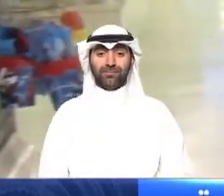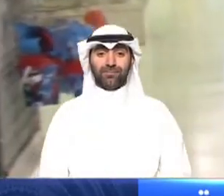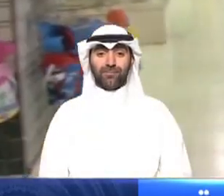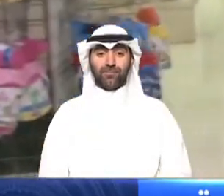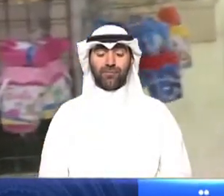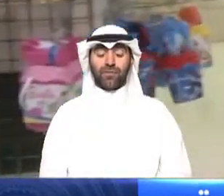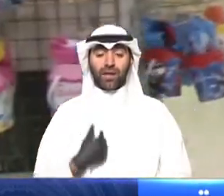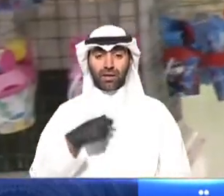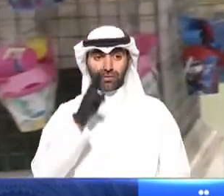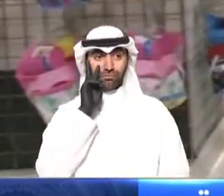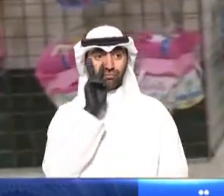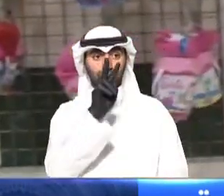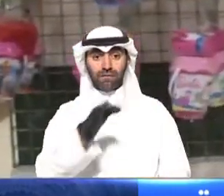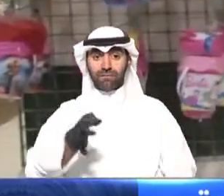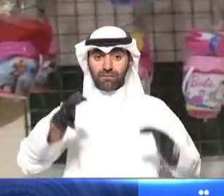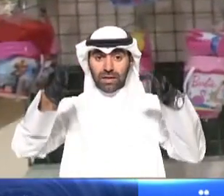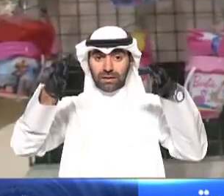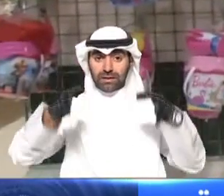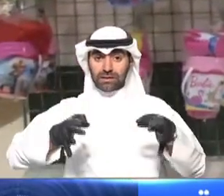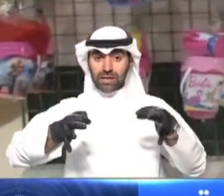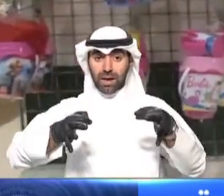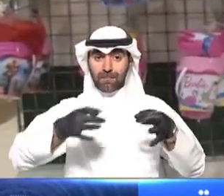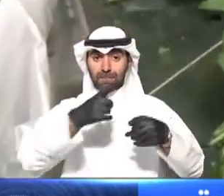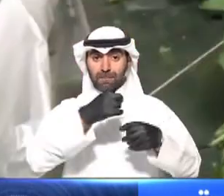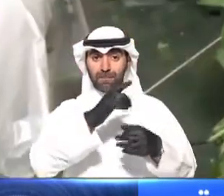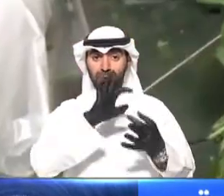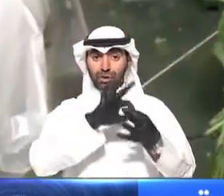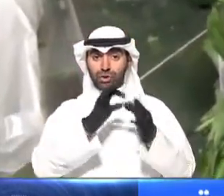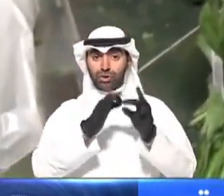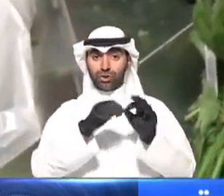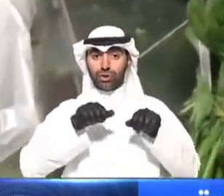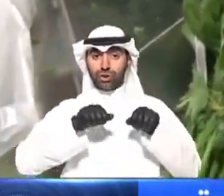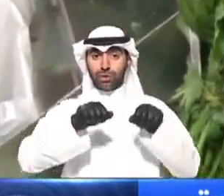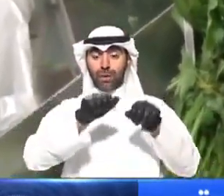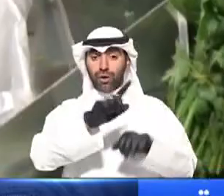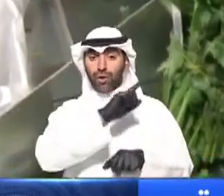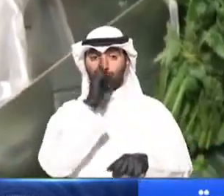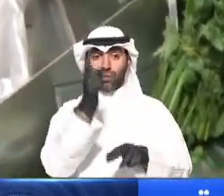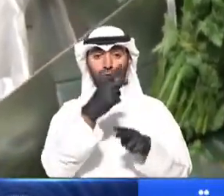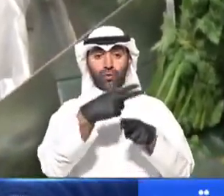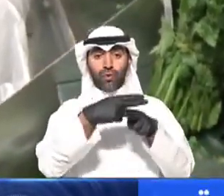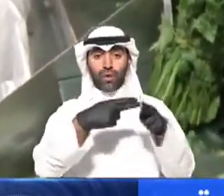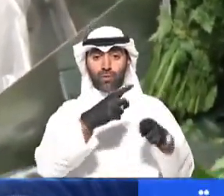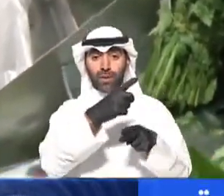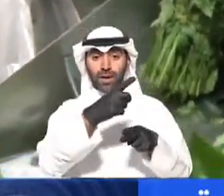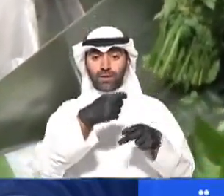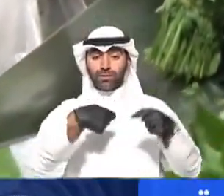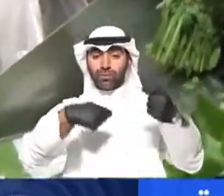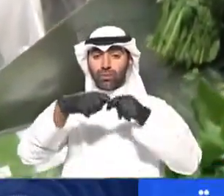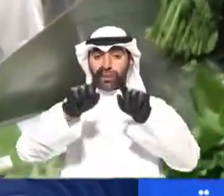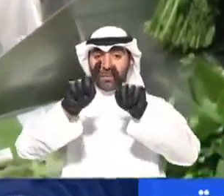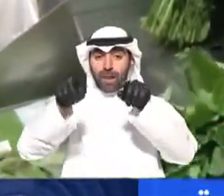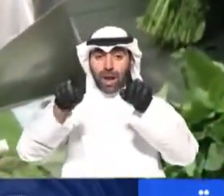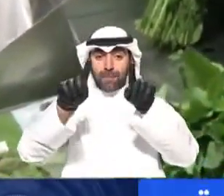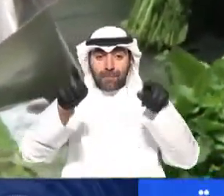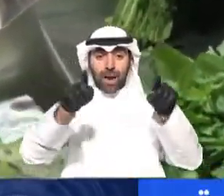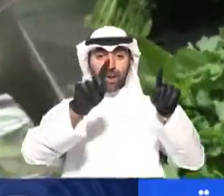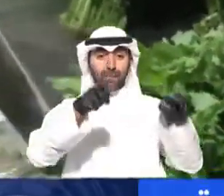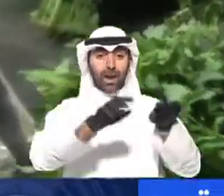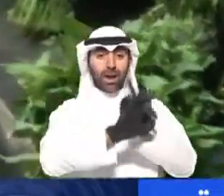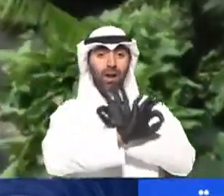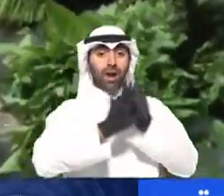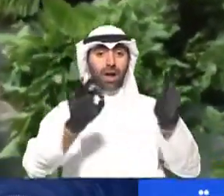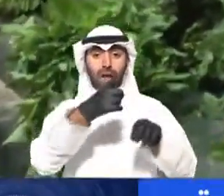الموازية بقرارات مجلس الوزراء وبجميع التعليمات الصادرة من السلطات الصحية يساهم في المحافظة على سلامة